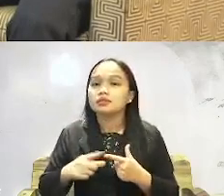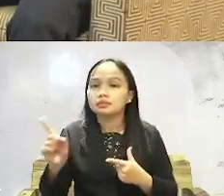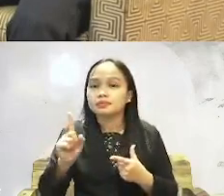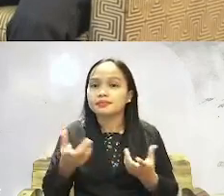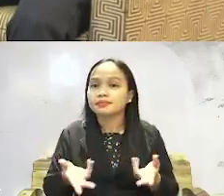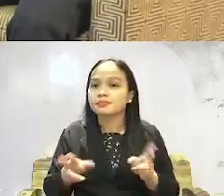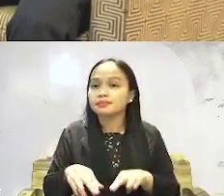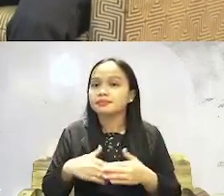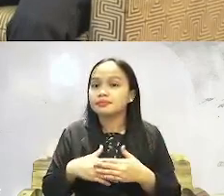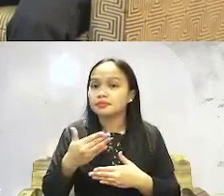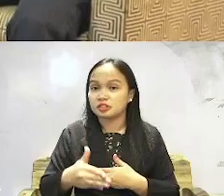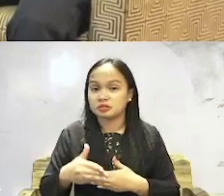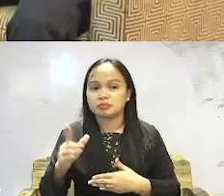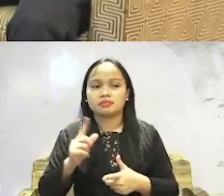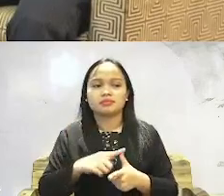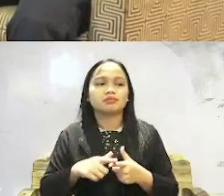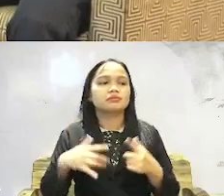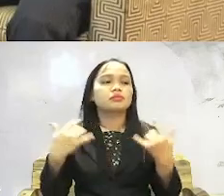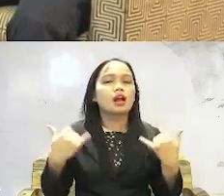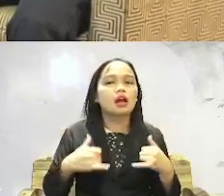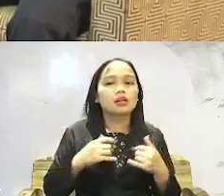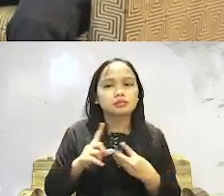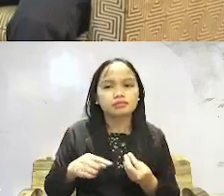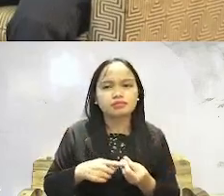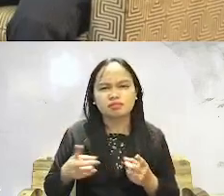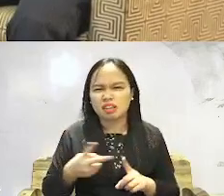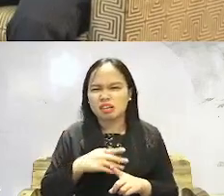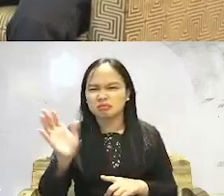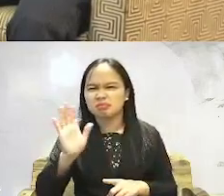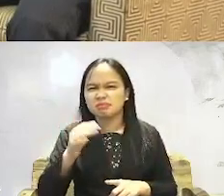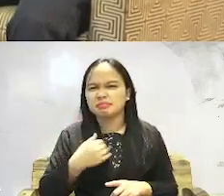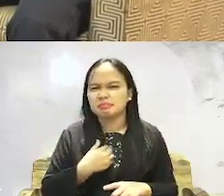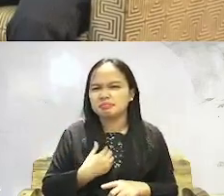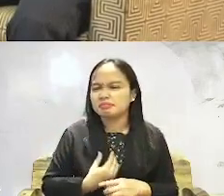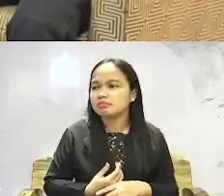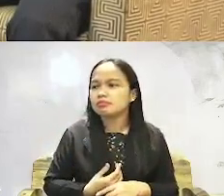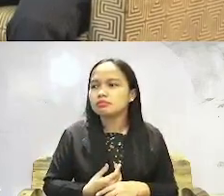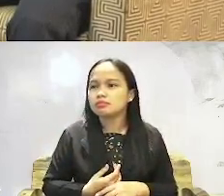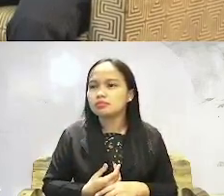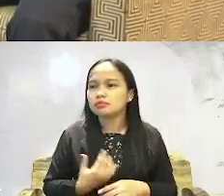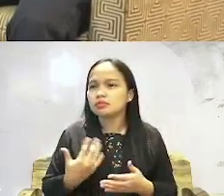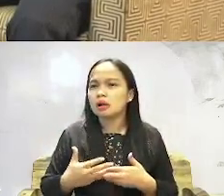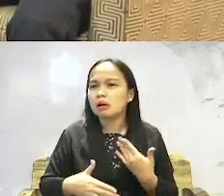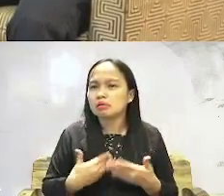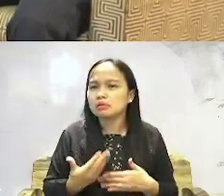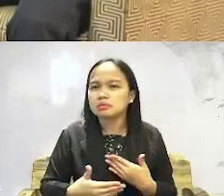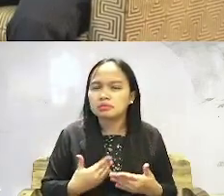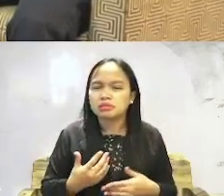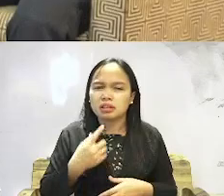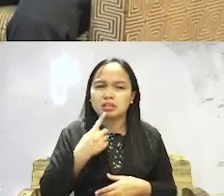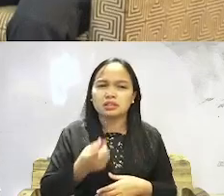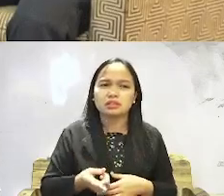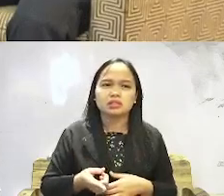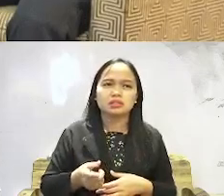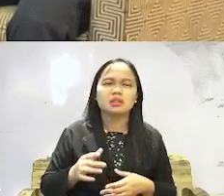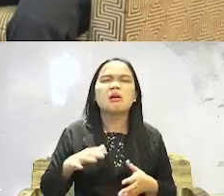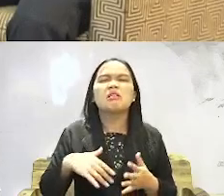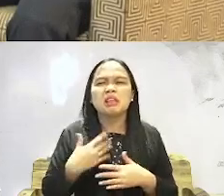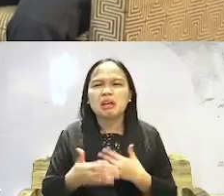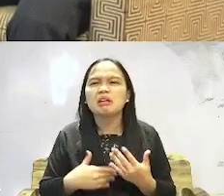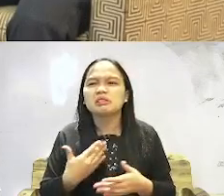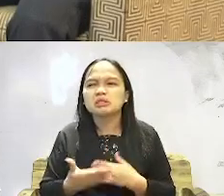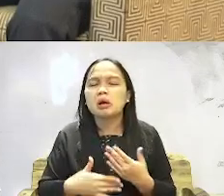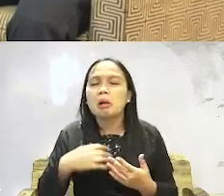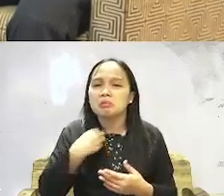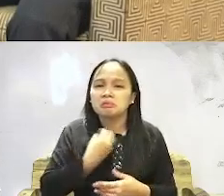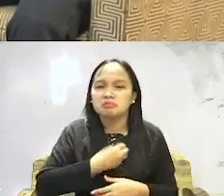They will play the victim. Eh, wala, brad eh. Kanalaunan, papatawarin din naman tayo ng